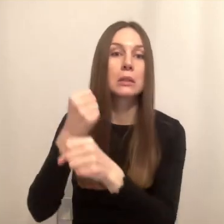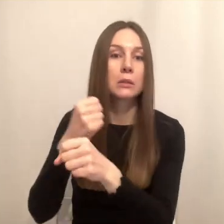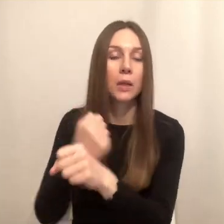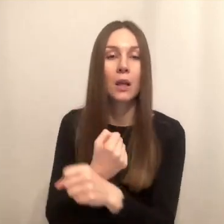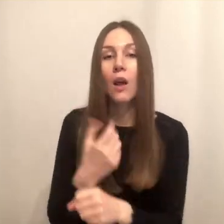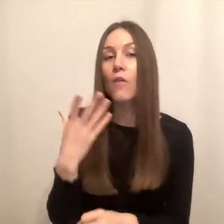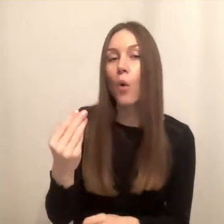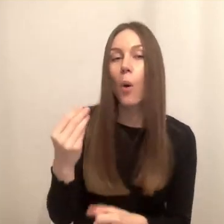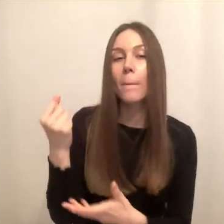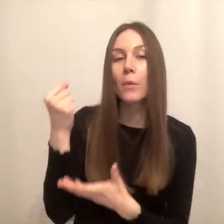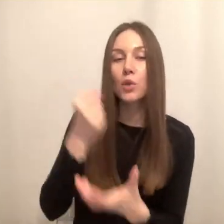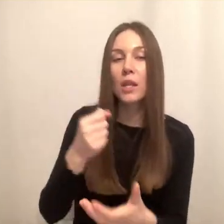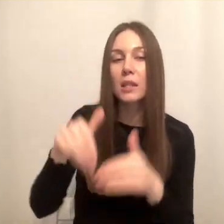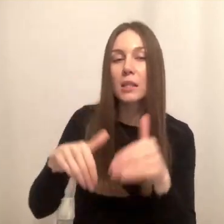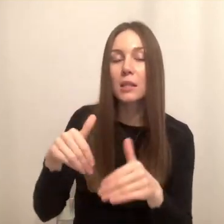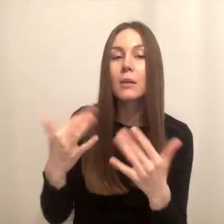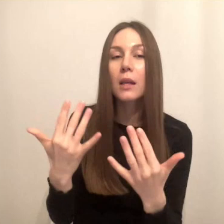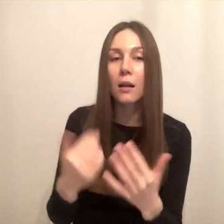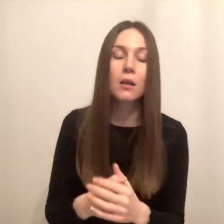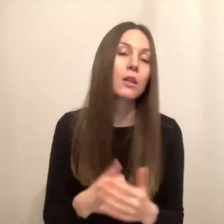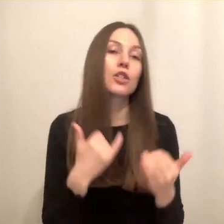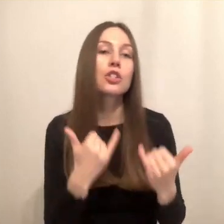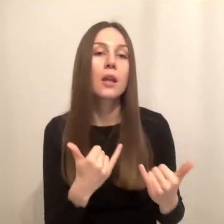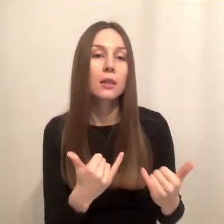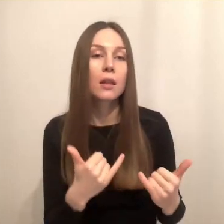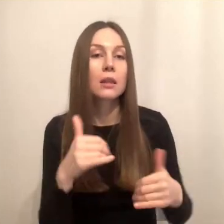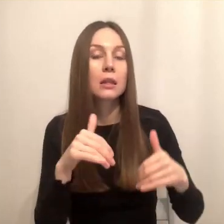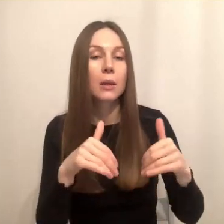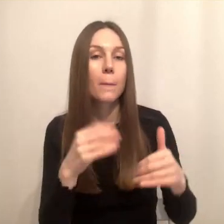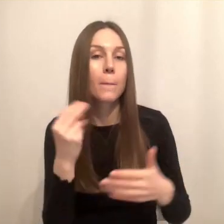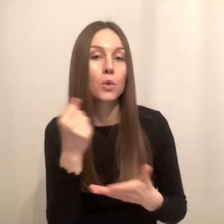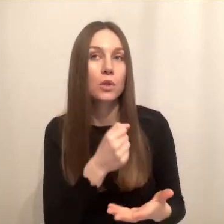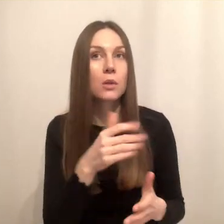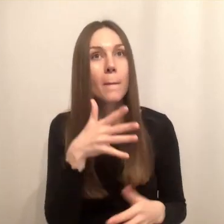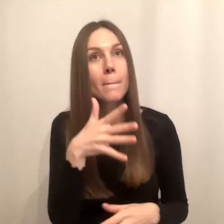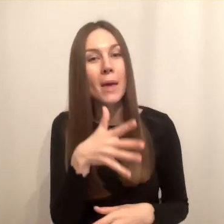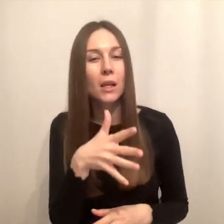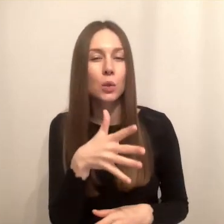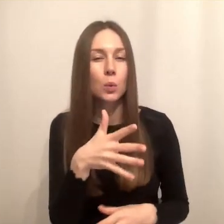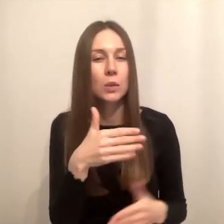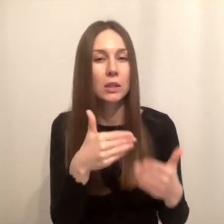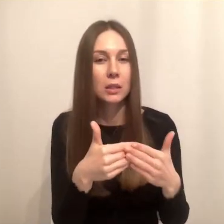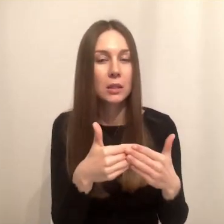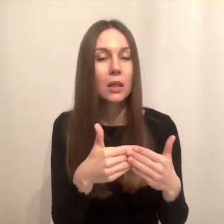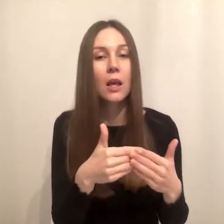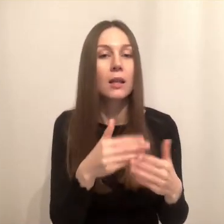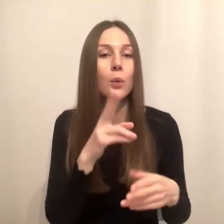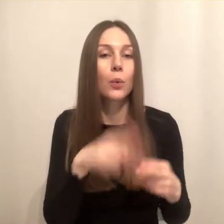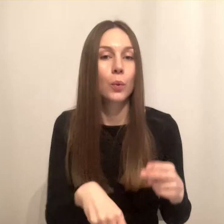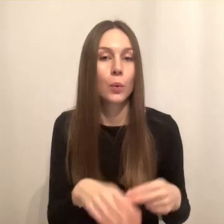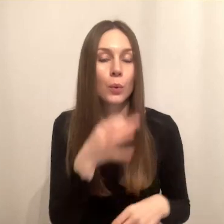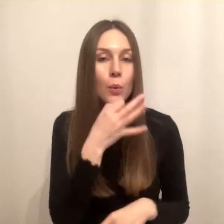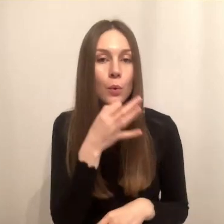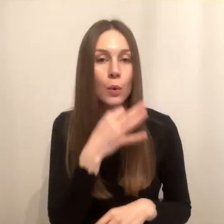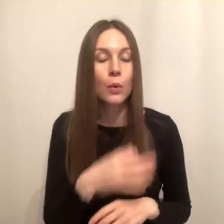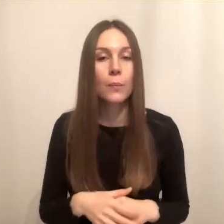jūsų rinkiminis? Šiai dienai mūsų rinkiminis biudžetas yra netoli 5000, dar jis nebaigtas.